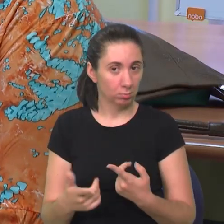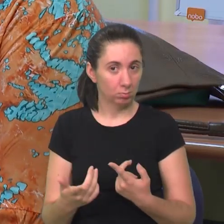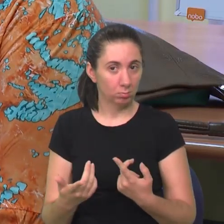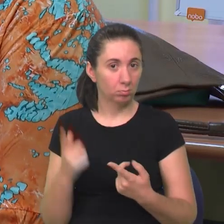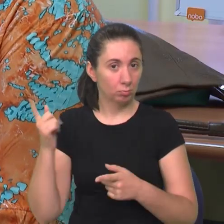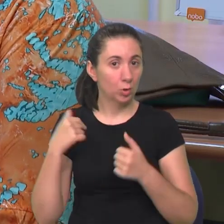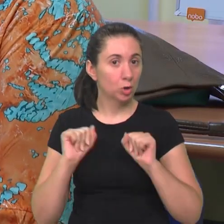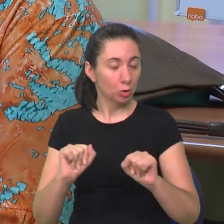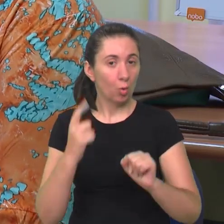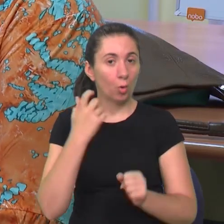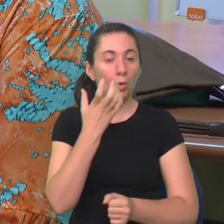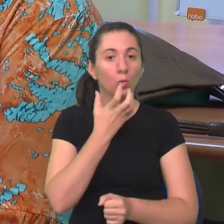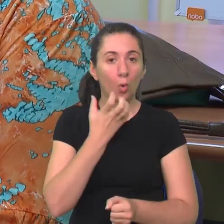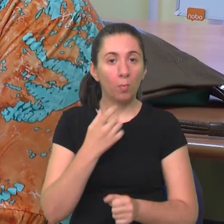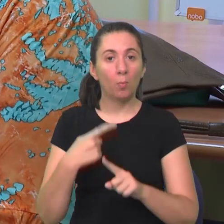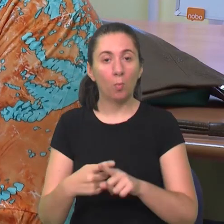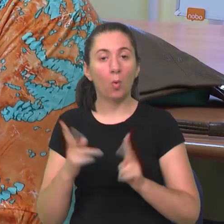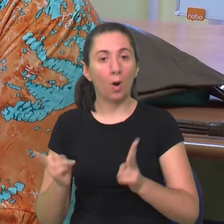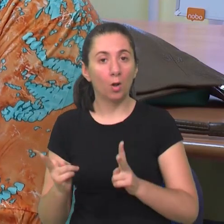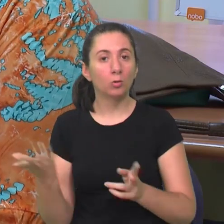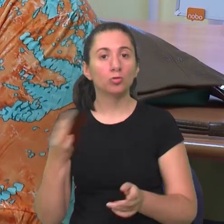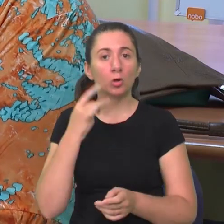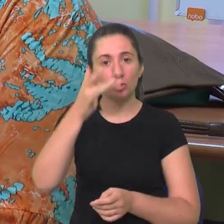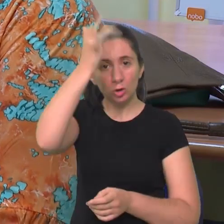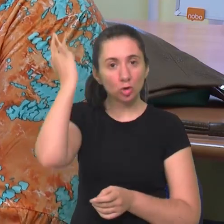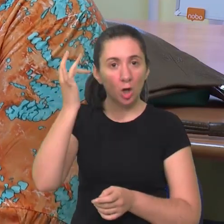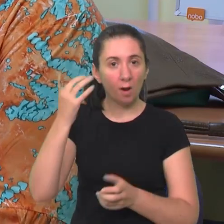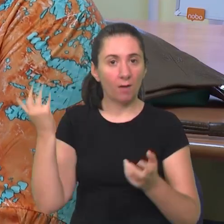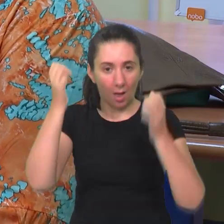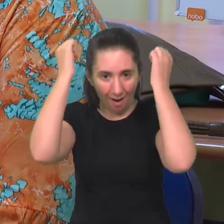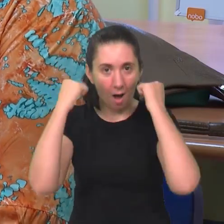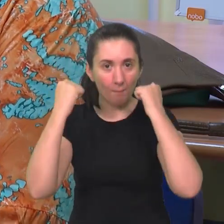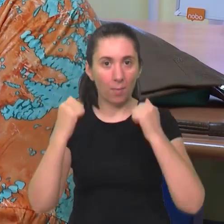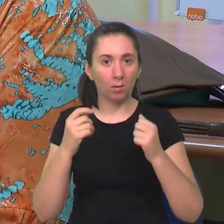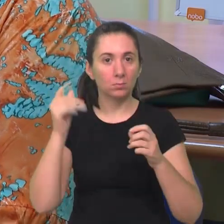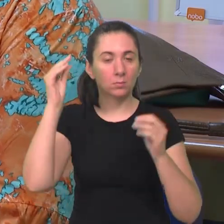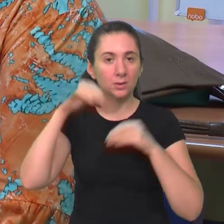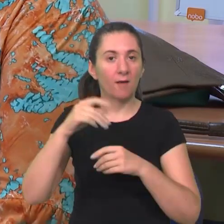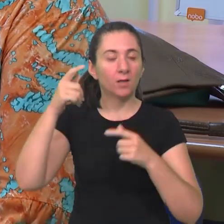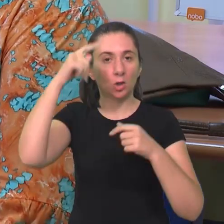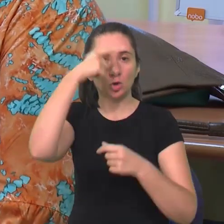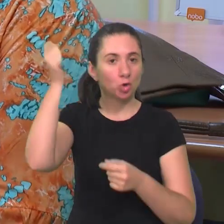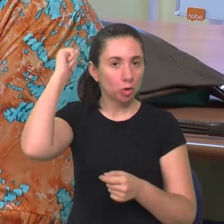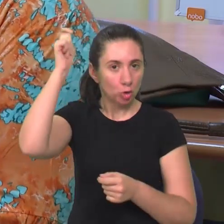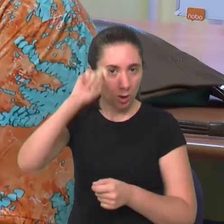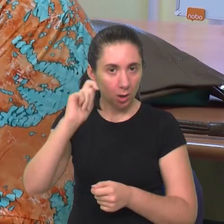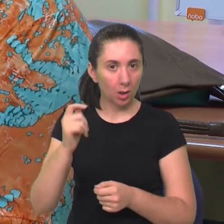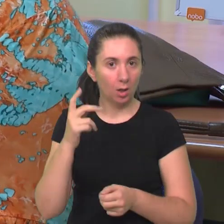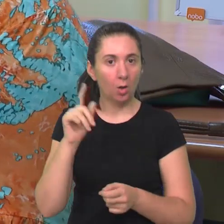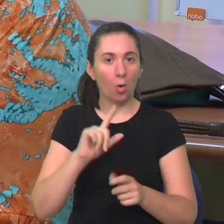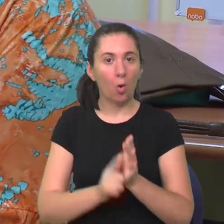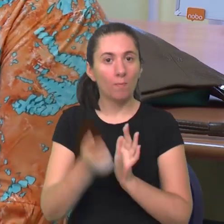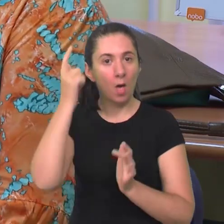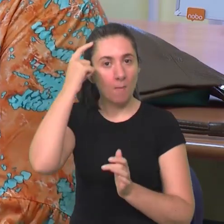Ona nas štiti od topline i hladnoće. Šta kažu ćelavima? Stavi kapu kad ideš van. Staviš šešir na glavu, jel će ti se, odmah